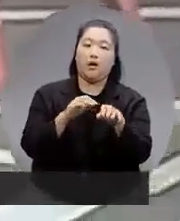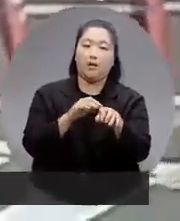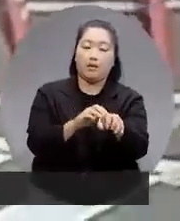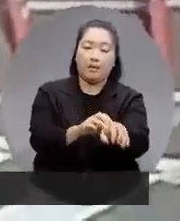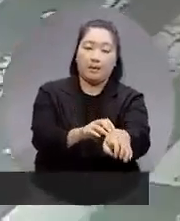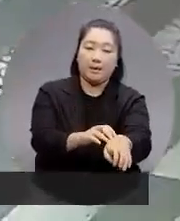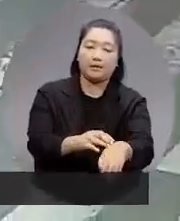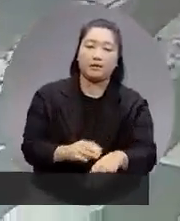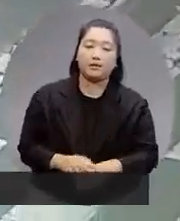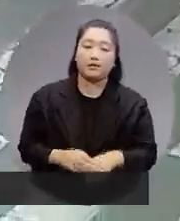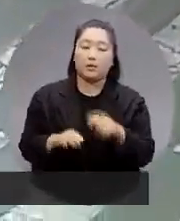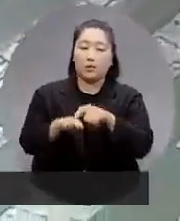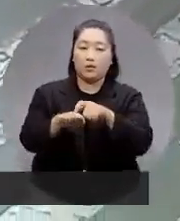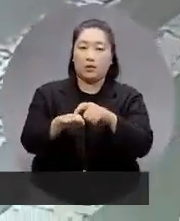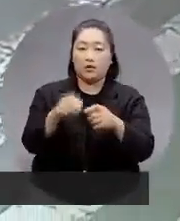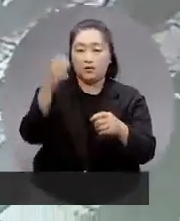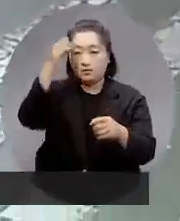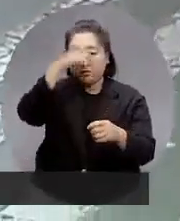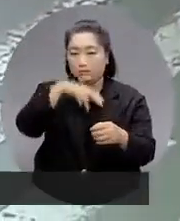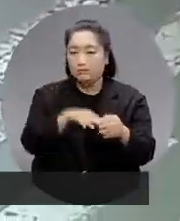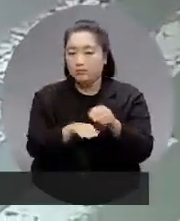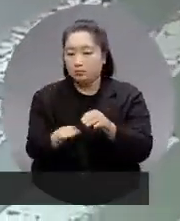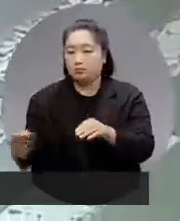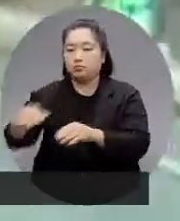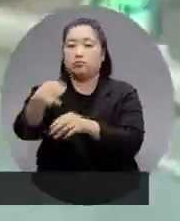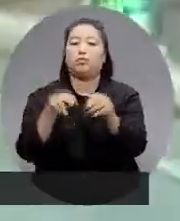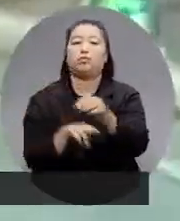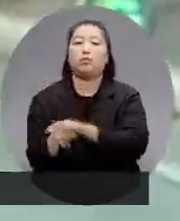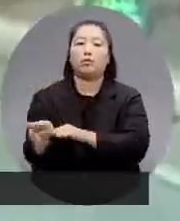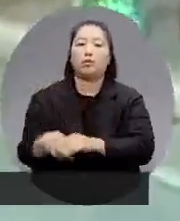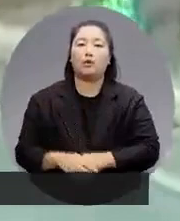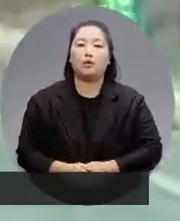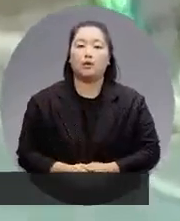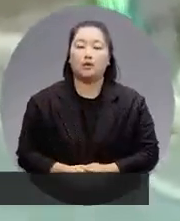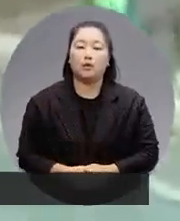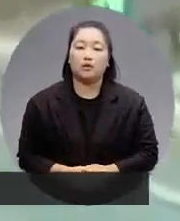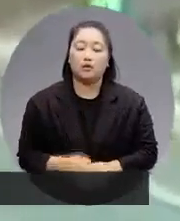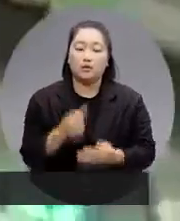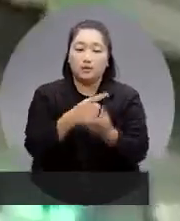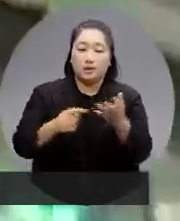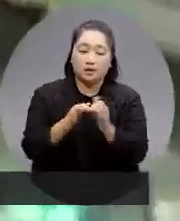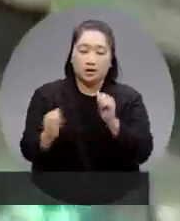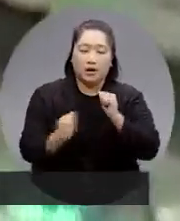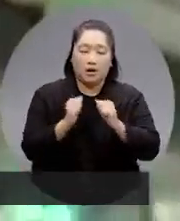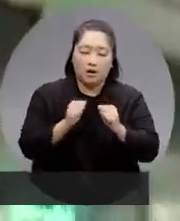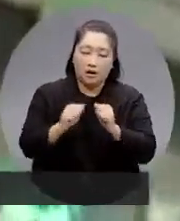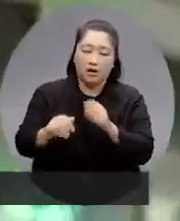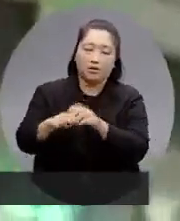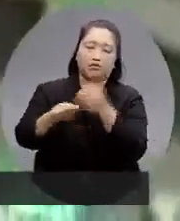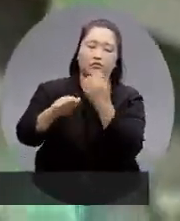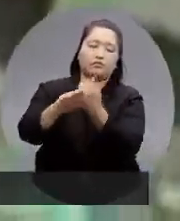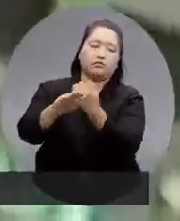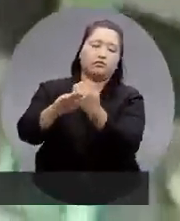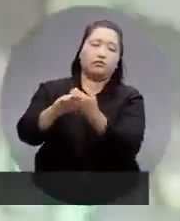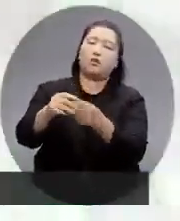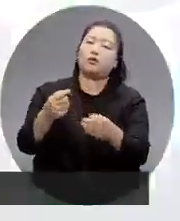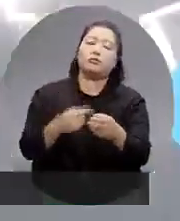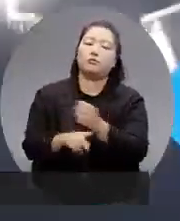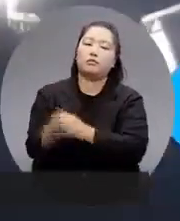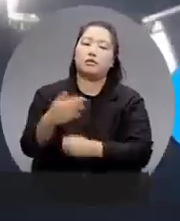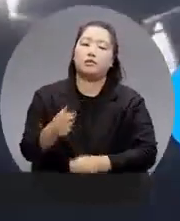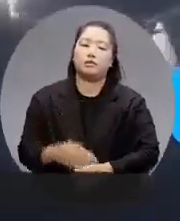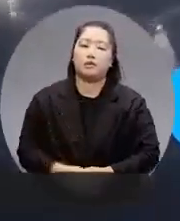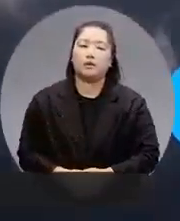이어졌는데 이 승용차 그대로 방향을 틀어 달아납니다 피해자가 달려가 문을 두드려도 소용이 없습니다